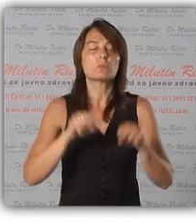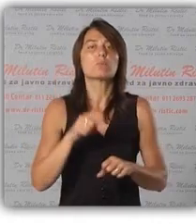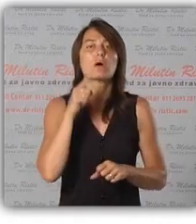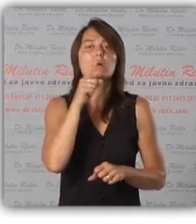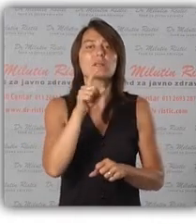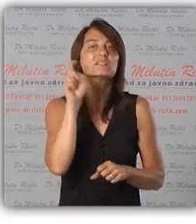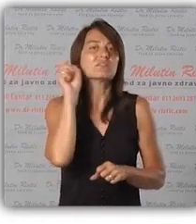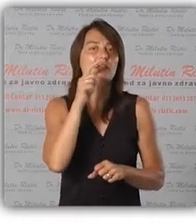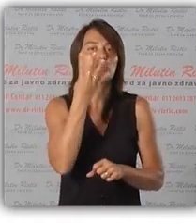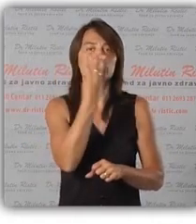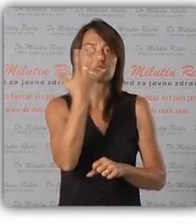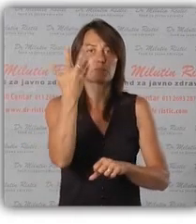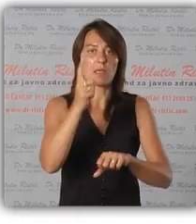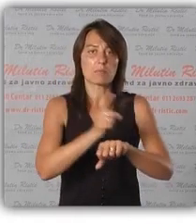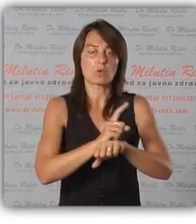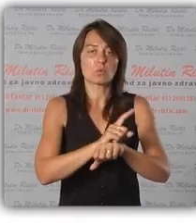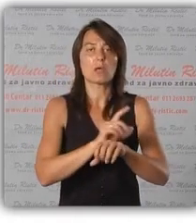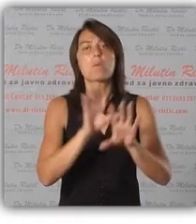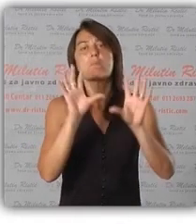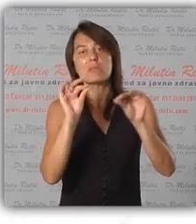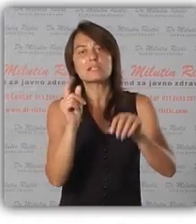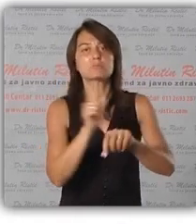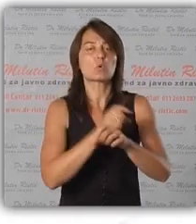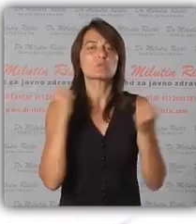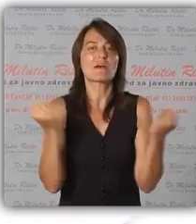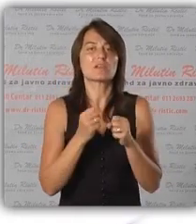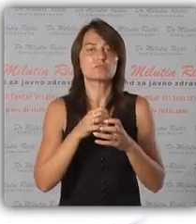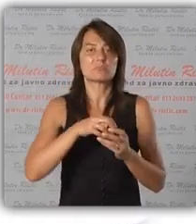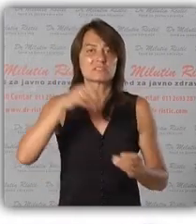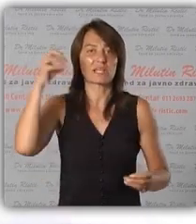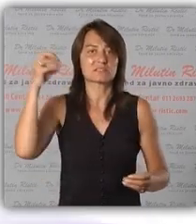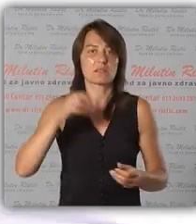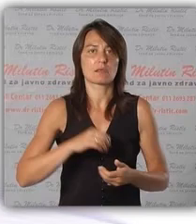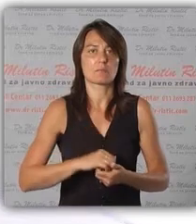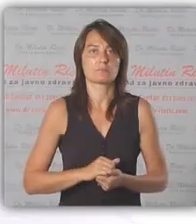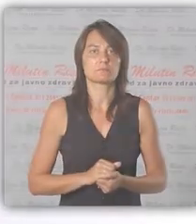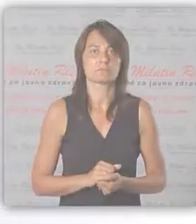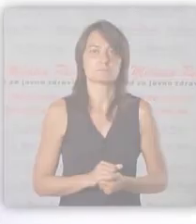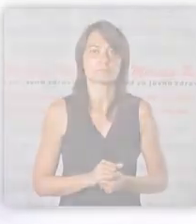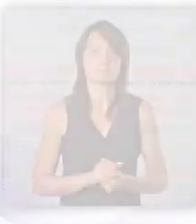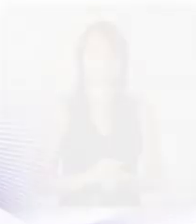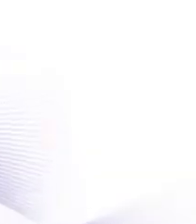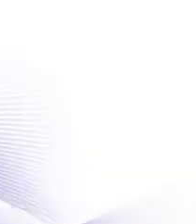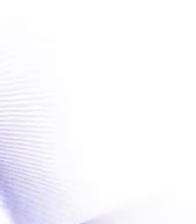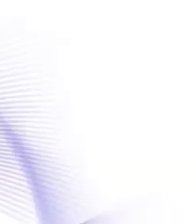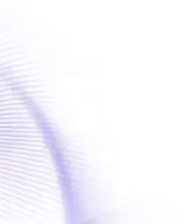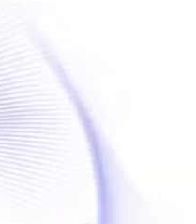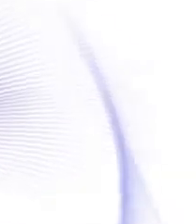preporučuju zapravo na svaki 45 minuta po 10 minuta vežbi i stezanja.